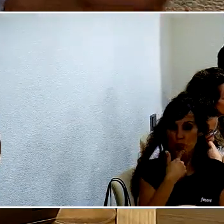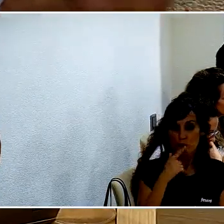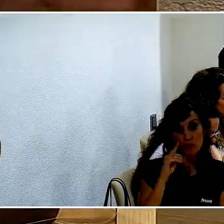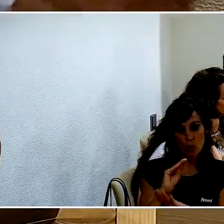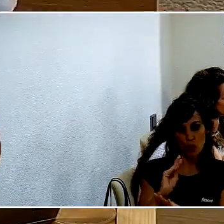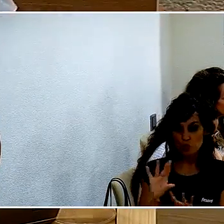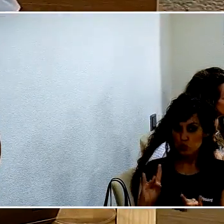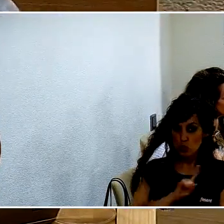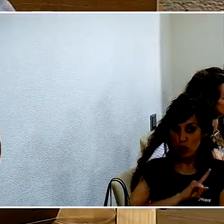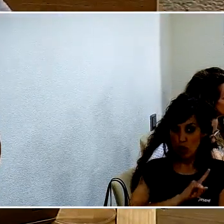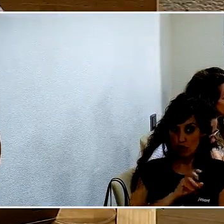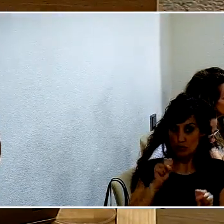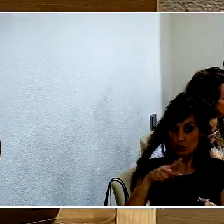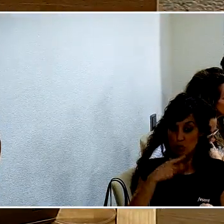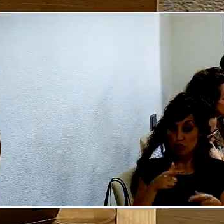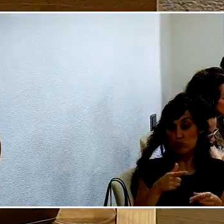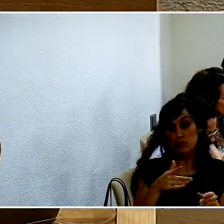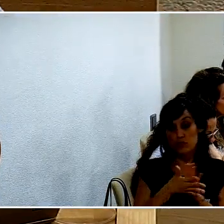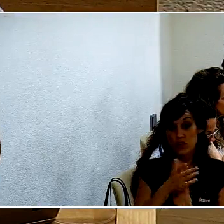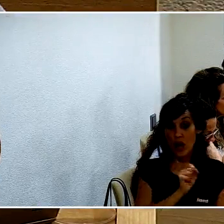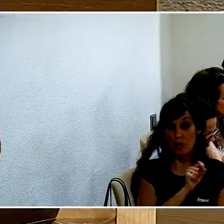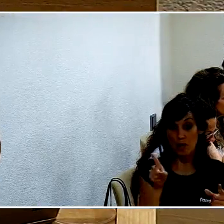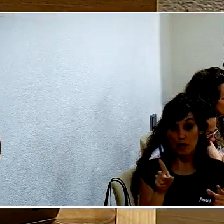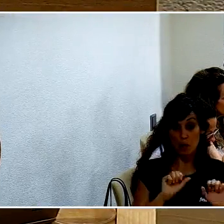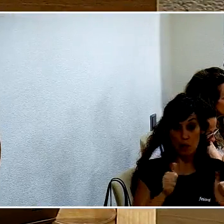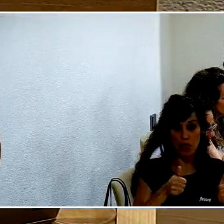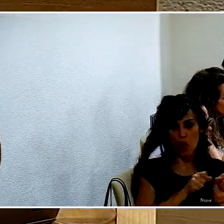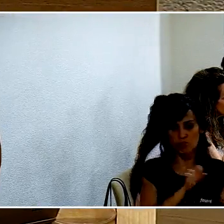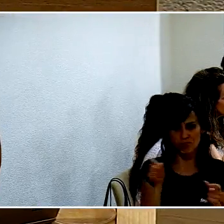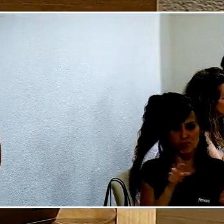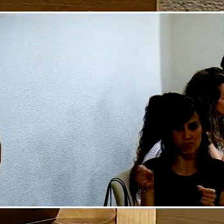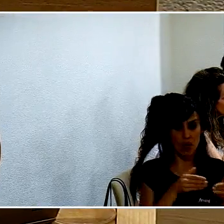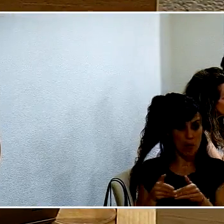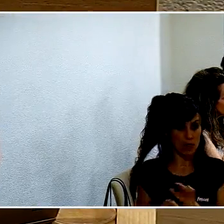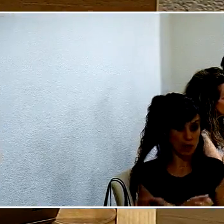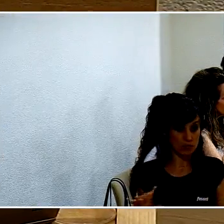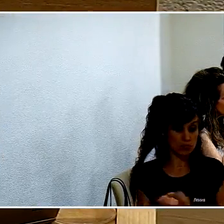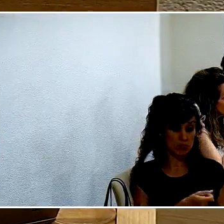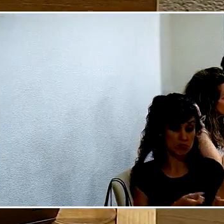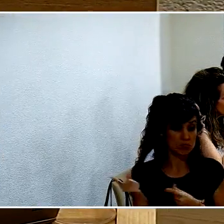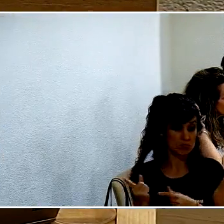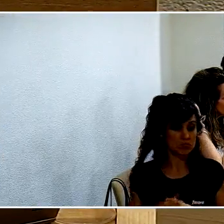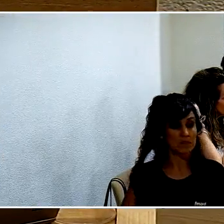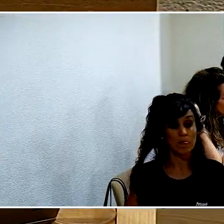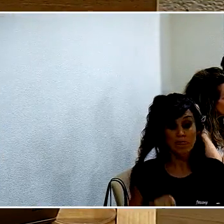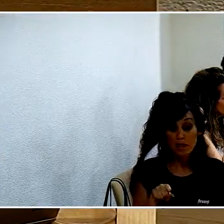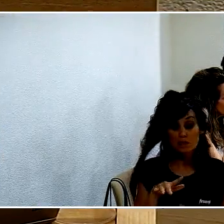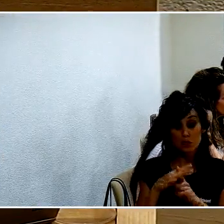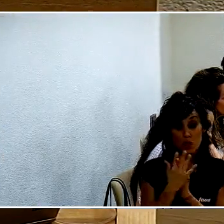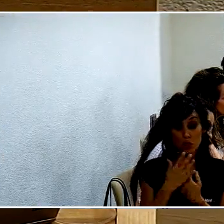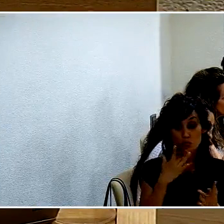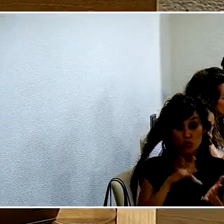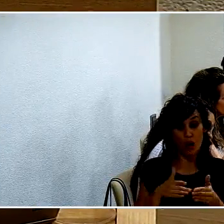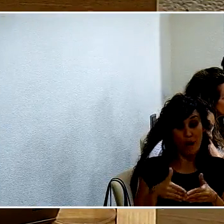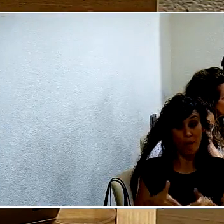me toqueu els nassos que obric l'aixeta d'esmigrant i os solte unes quantes pateres. Eixa és la situació. Quan venen pateres